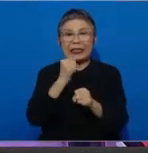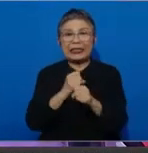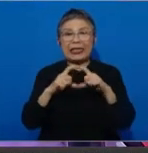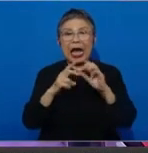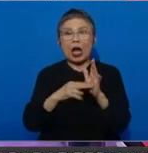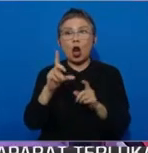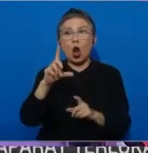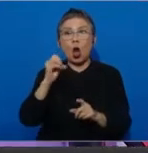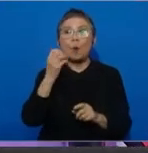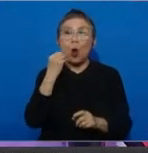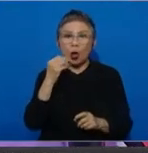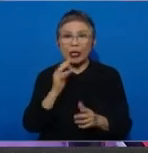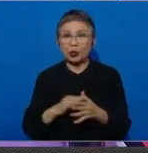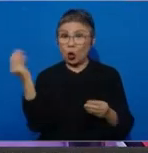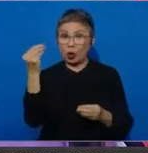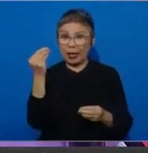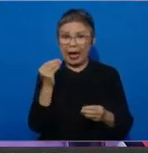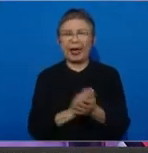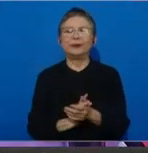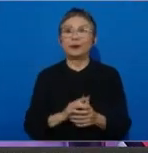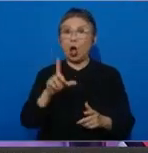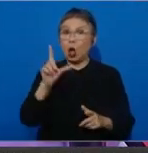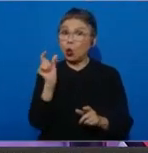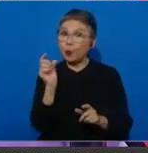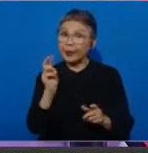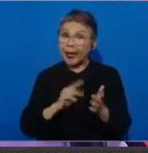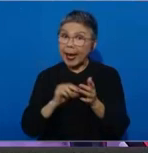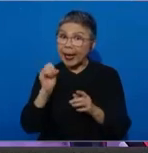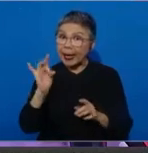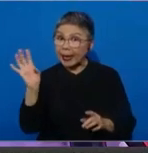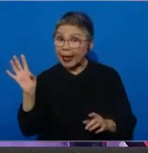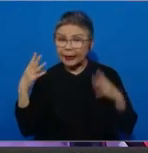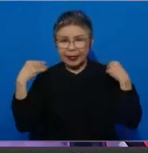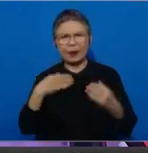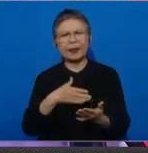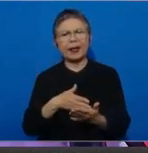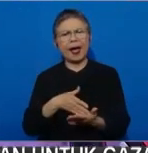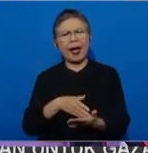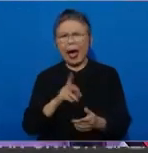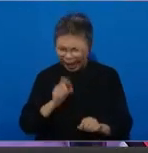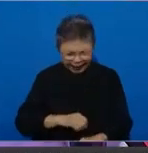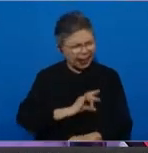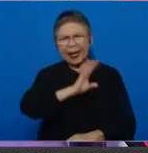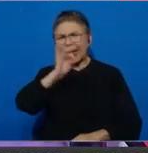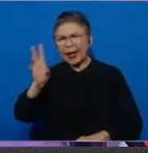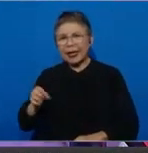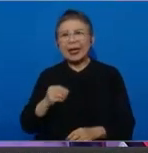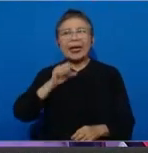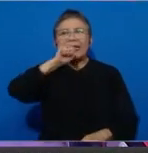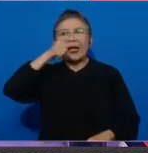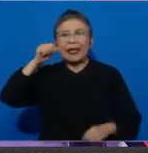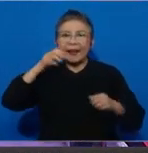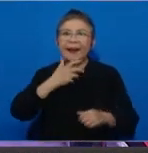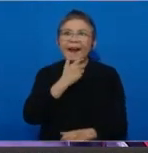kuliner untuk para pelancong tapi enggak cuma lumpia Kalau anda berkunjung ke Jawa Tengah tak ada salahnya untuk mencicipi olahan daging kambing